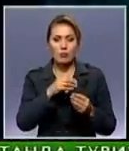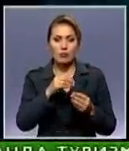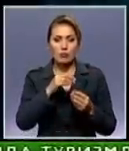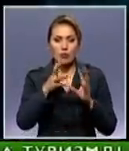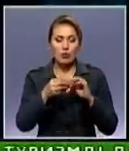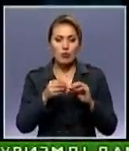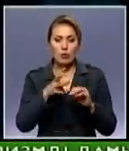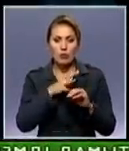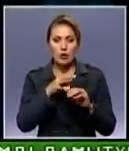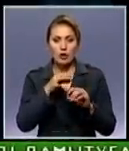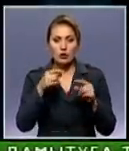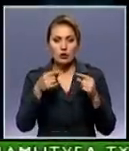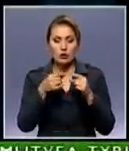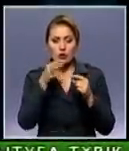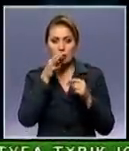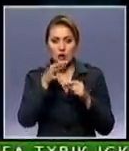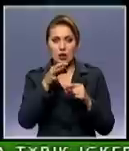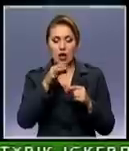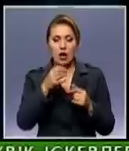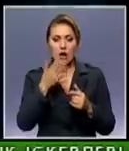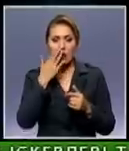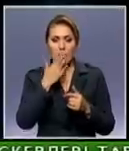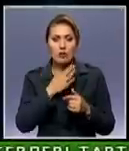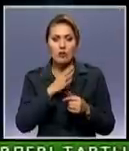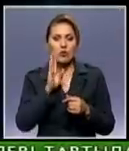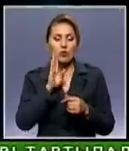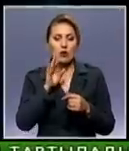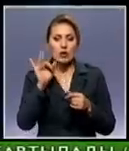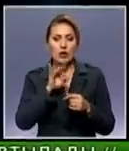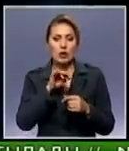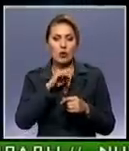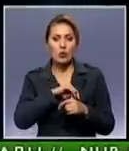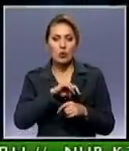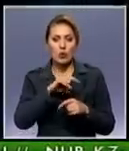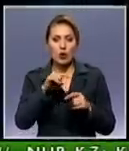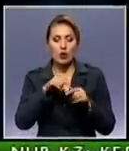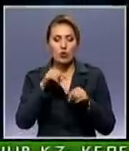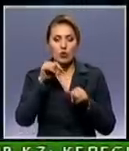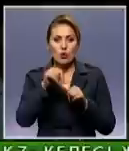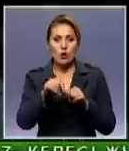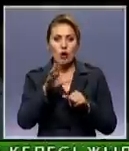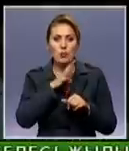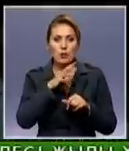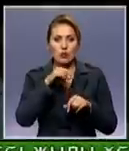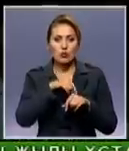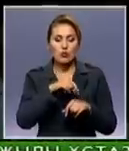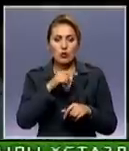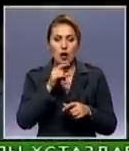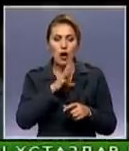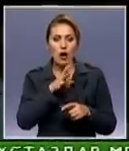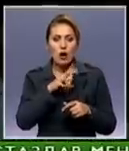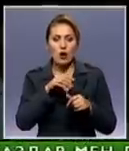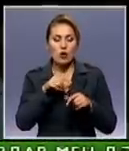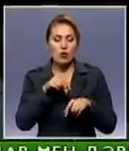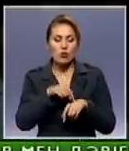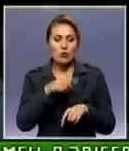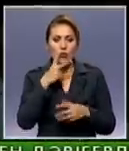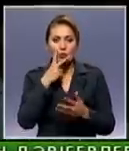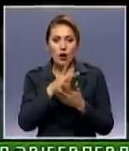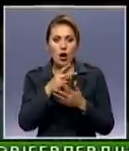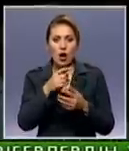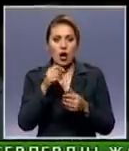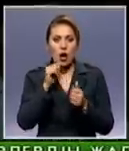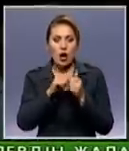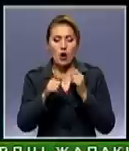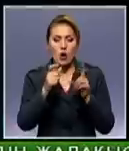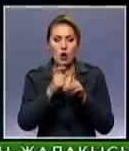үріп ауызға салғандай, аруға деген ғашықтық сыр Естайдың таңдайынан шекер балдай, сиқырлы саздай болып сорғалағаны. Оның аузына шыққан әрбір